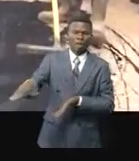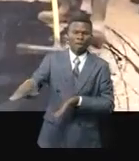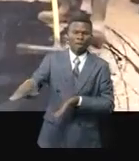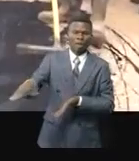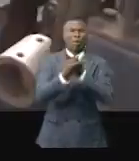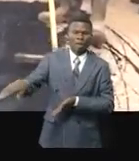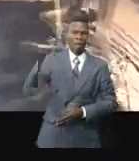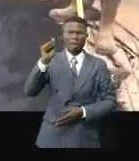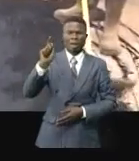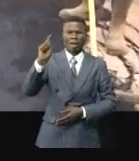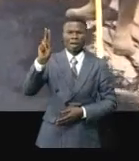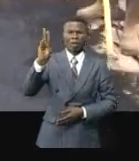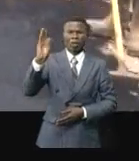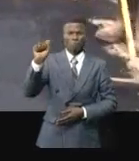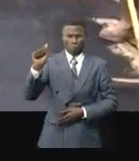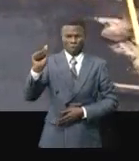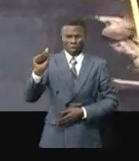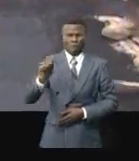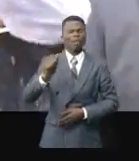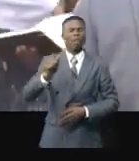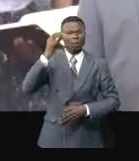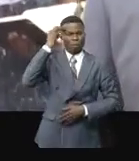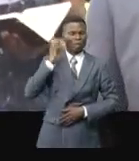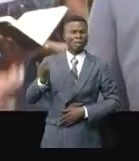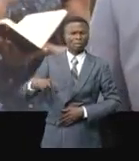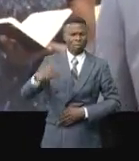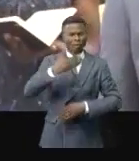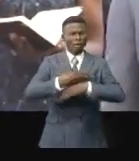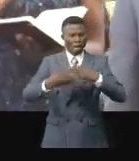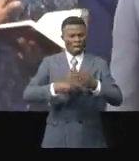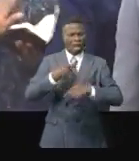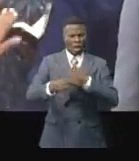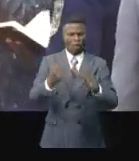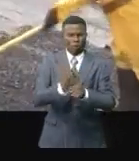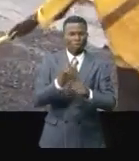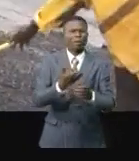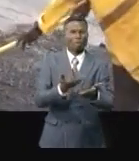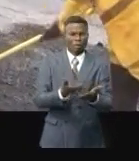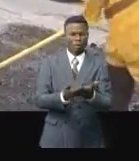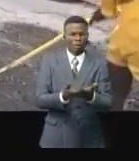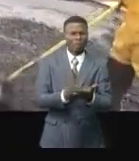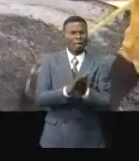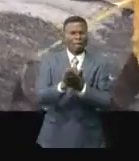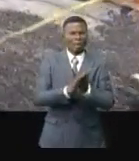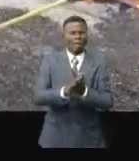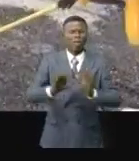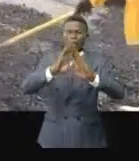comme a constaté le ministre provincial des infrastructures. Miguel Katem Kachal a inspecté les travaux qui concernent